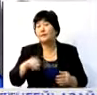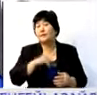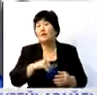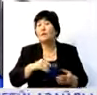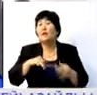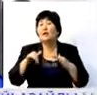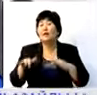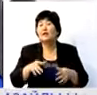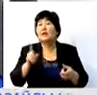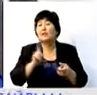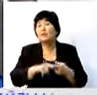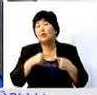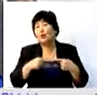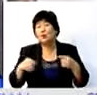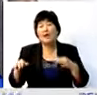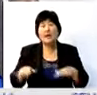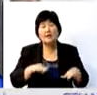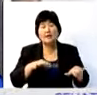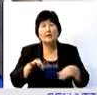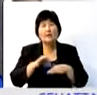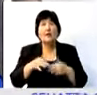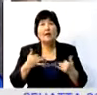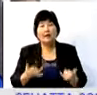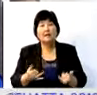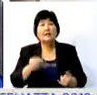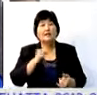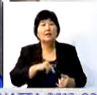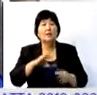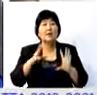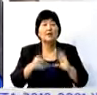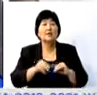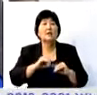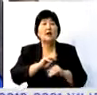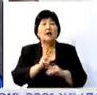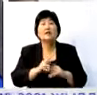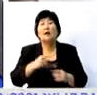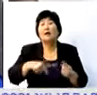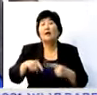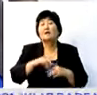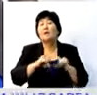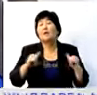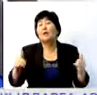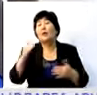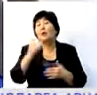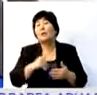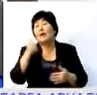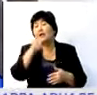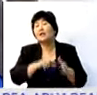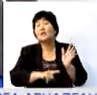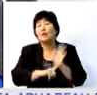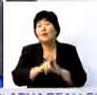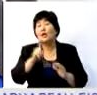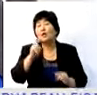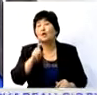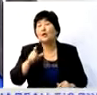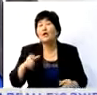байланысты түрлі іс-шаралар өткізіп жатыр. Қазір еңбек нәтижелі жұмыспен қамту жаппай кәсіпкерлікті дамыту бағдарламасы аясында жыл басынан 100